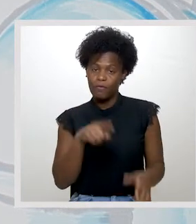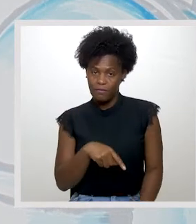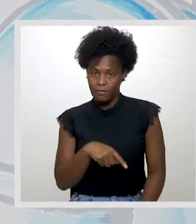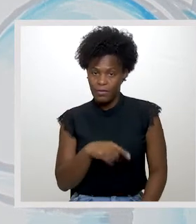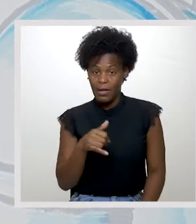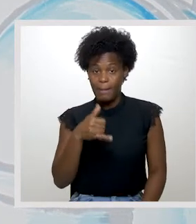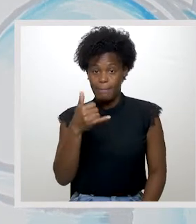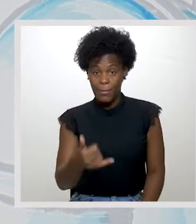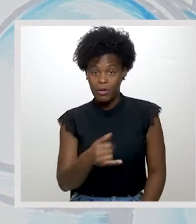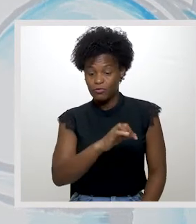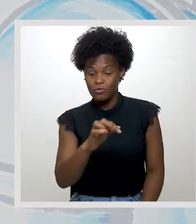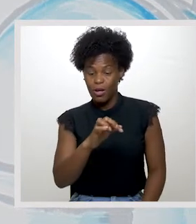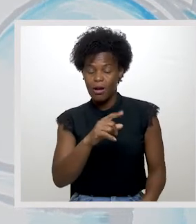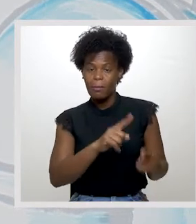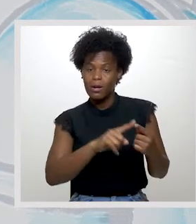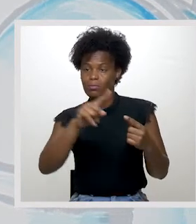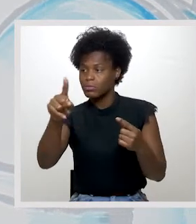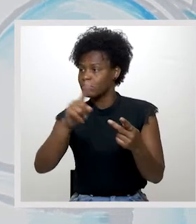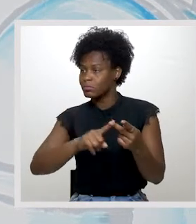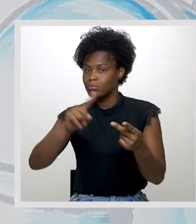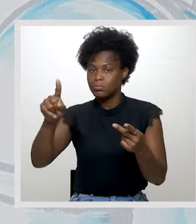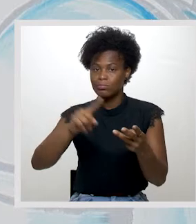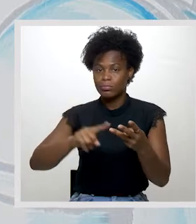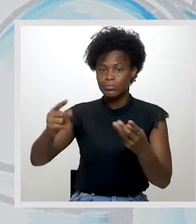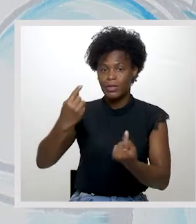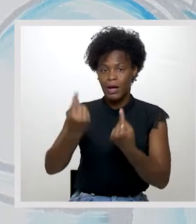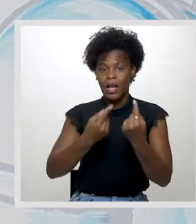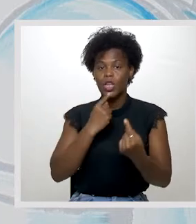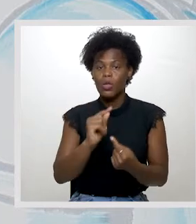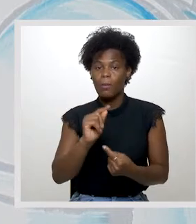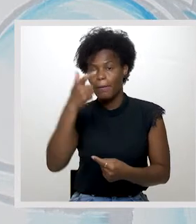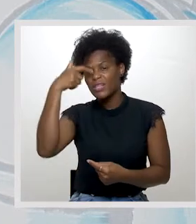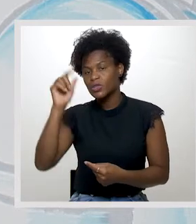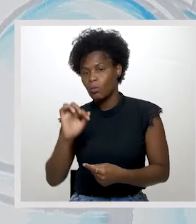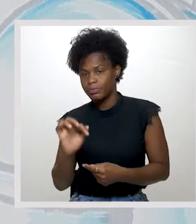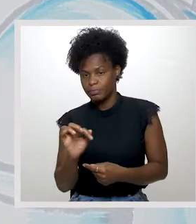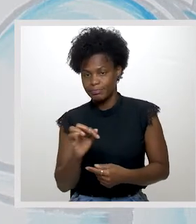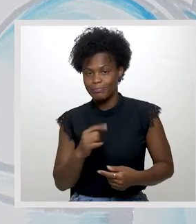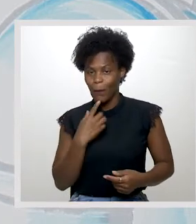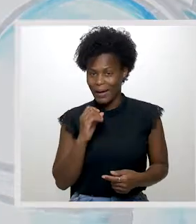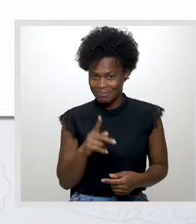après, vous allez faire correspondre chaque nom au personnage. D'accord?